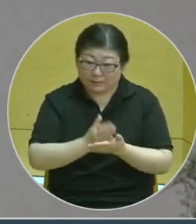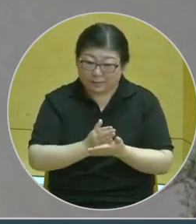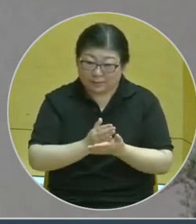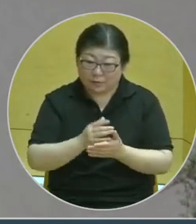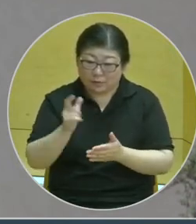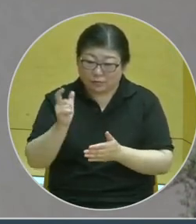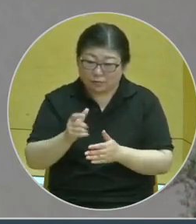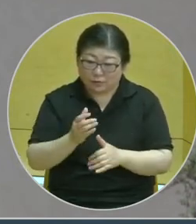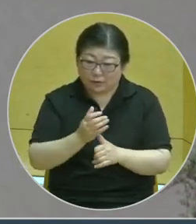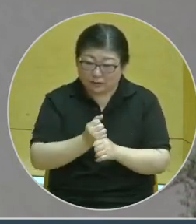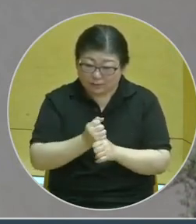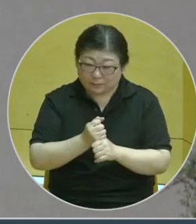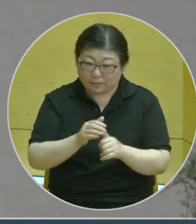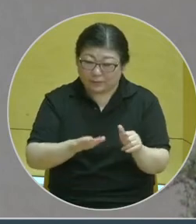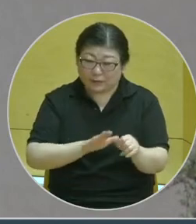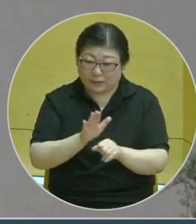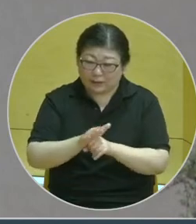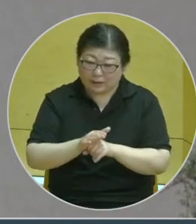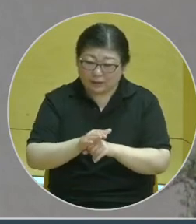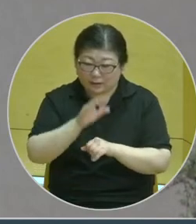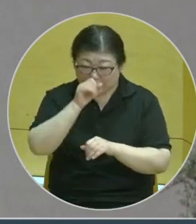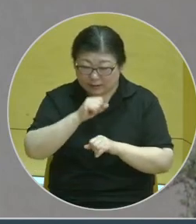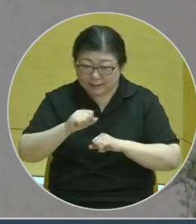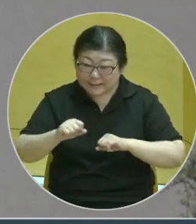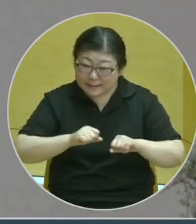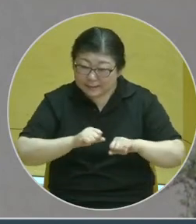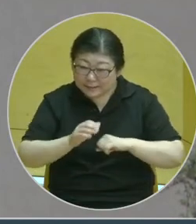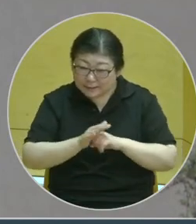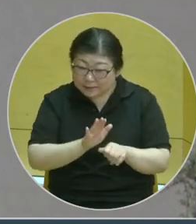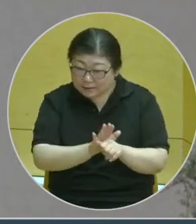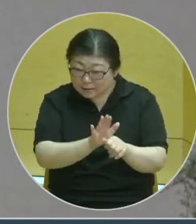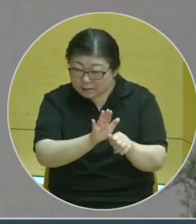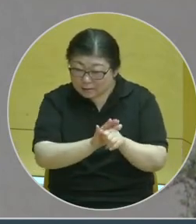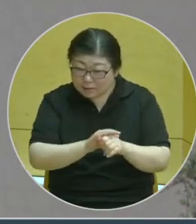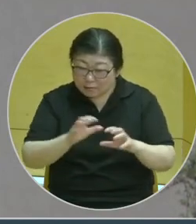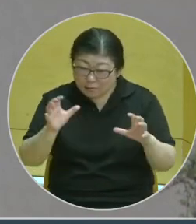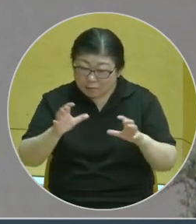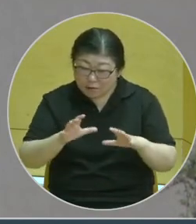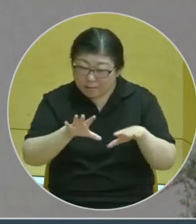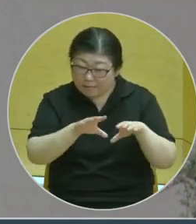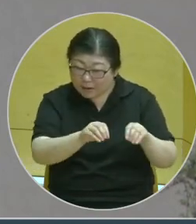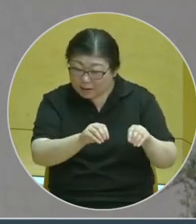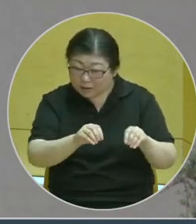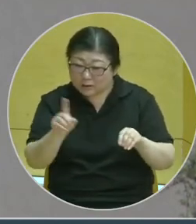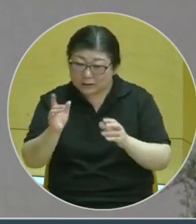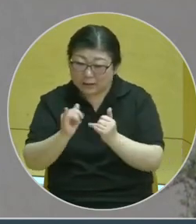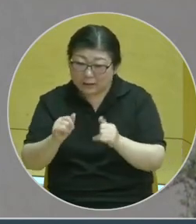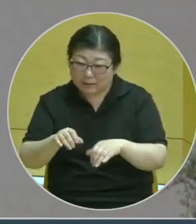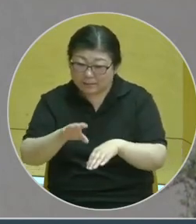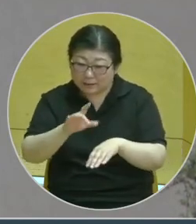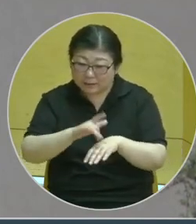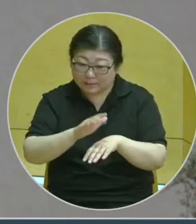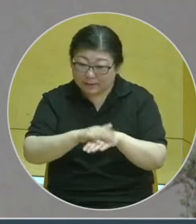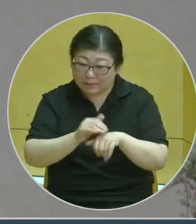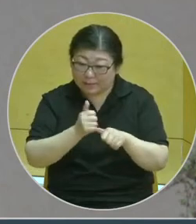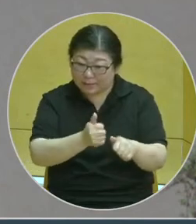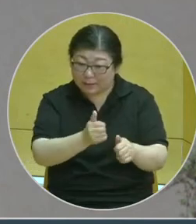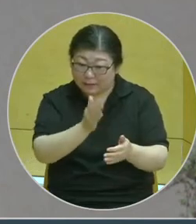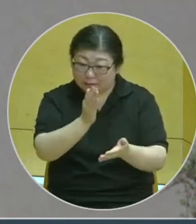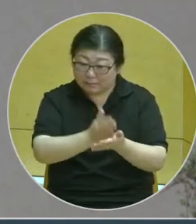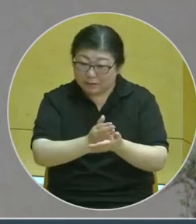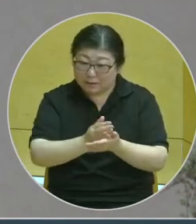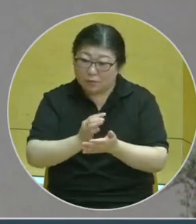선행을 격려하며 모이기를 폐하는 어떤 사람들의 습관과 같이 하지 말고 오직 권하여 그날이 가까움을